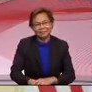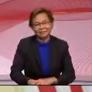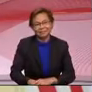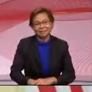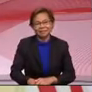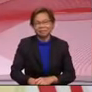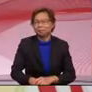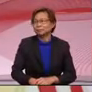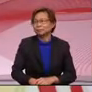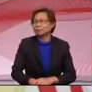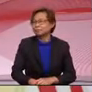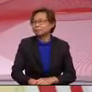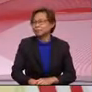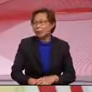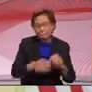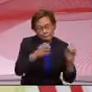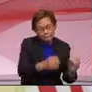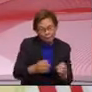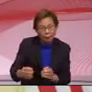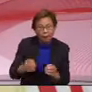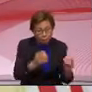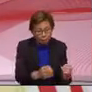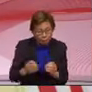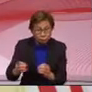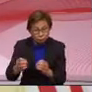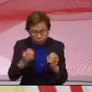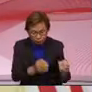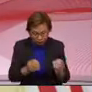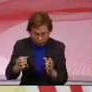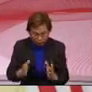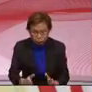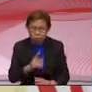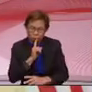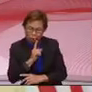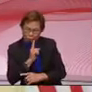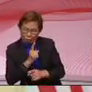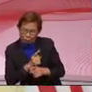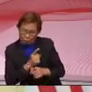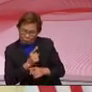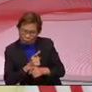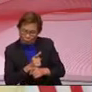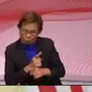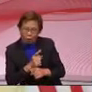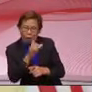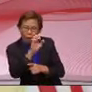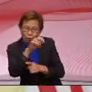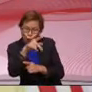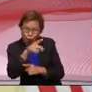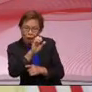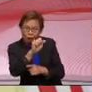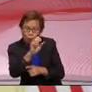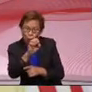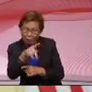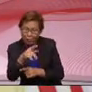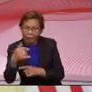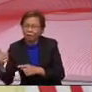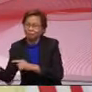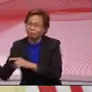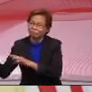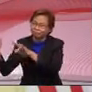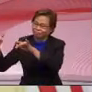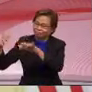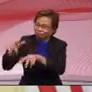Pihak penganjur juga perlu memastikan SOP seperti pendaftaran pengunjung dan